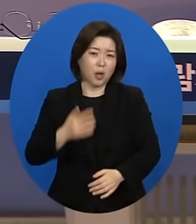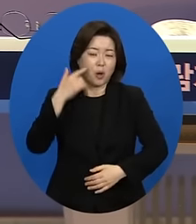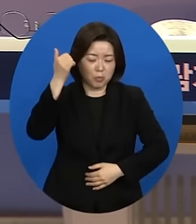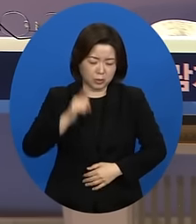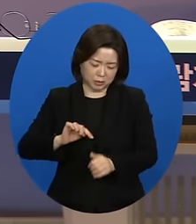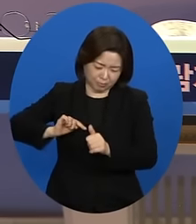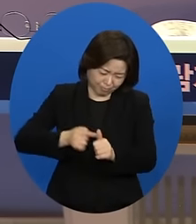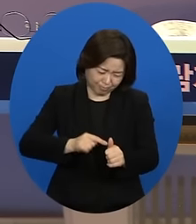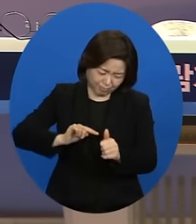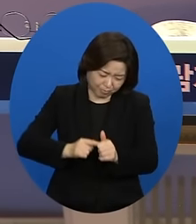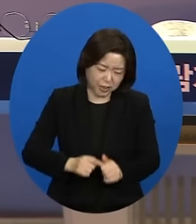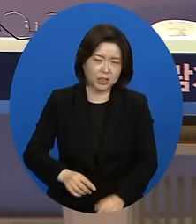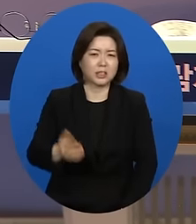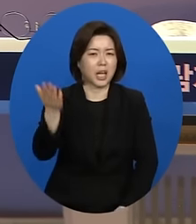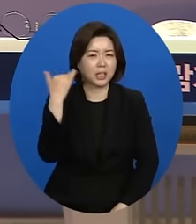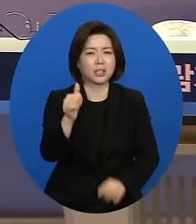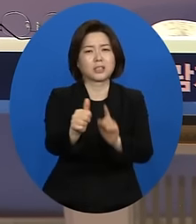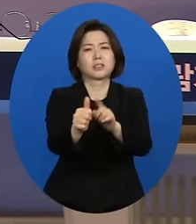놈이요.